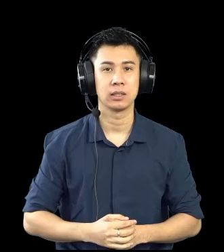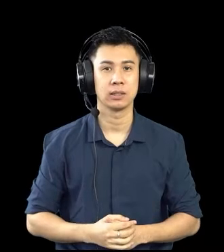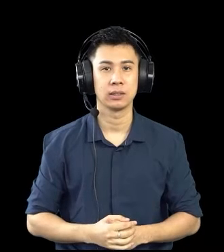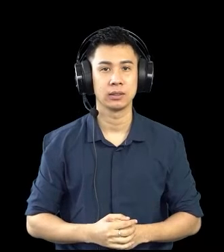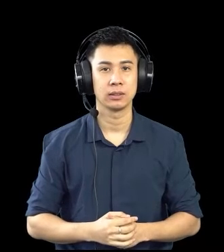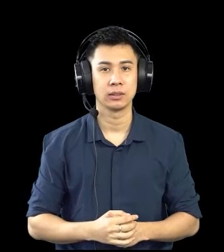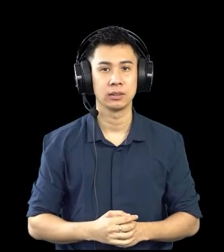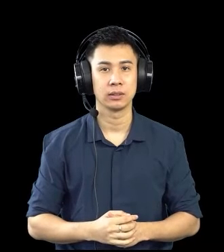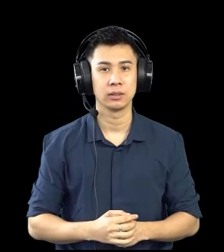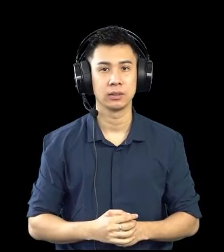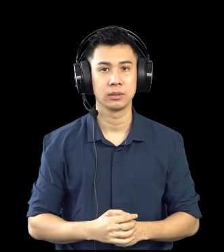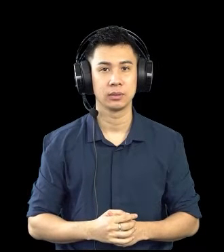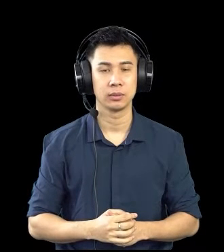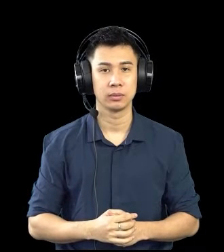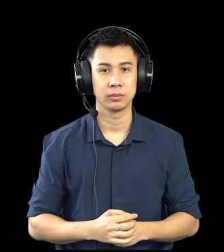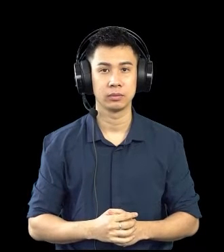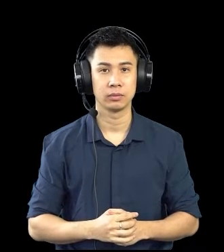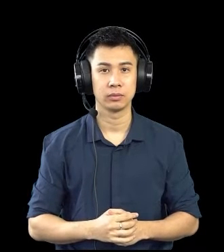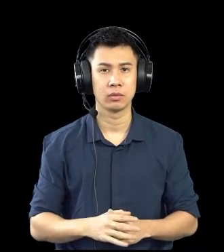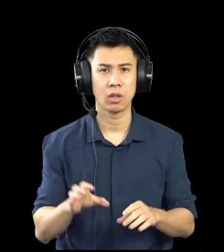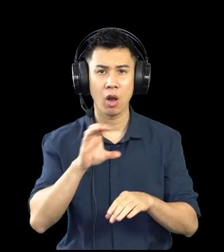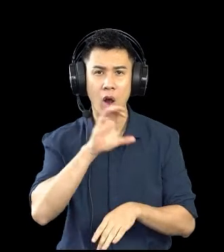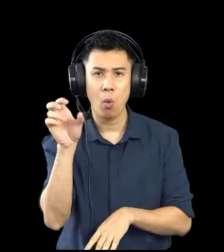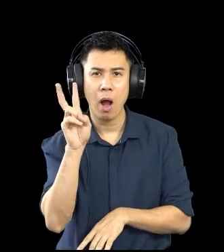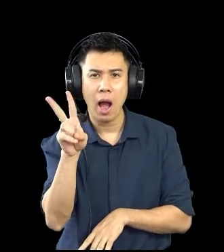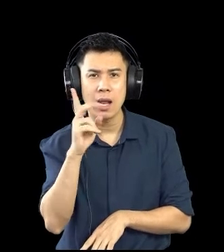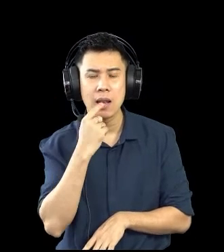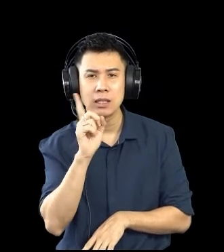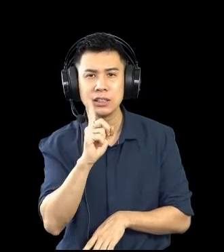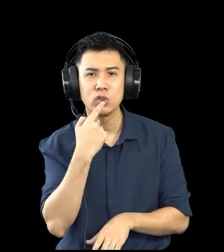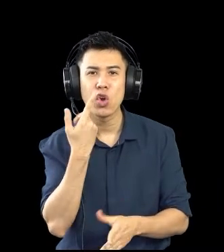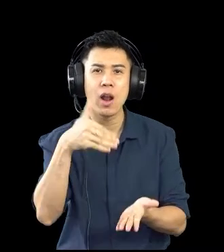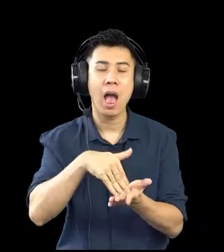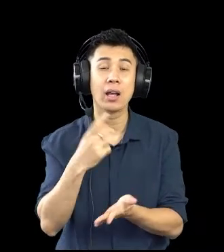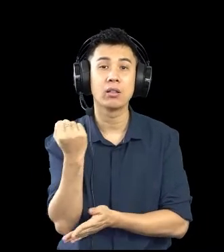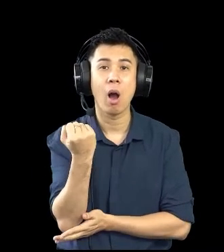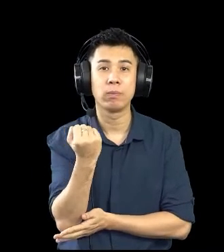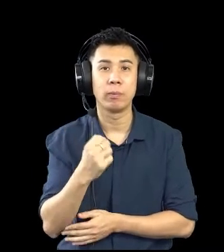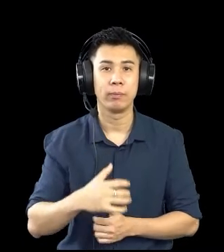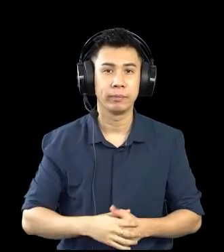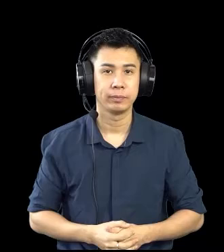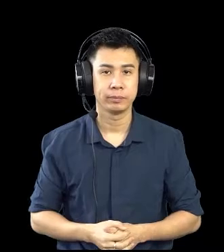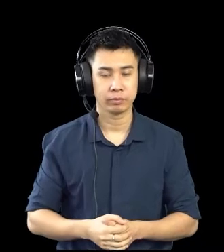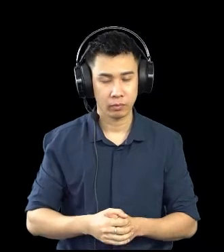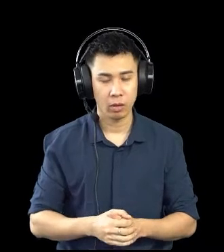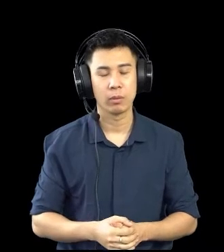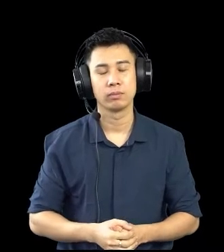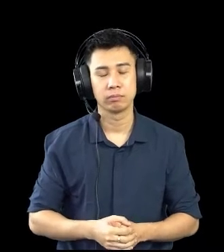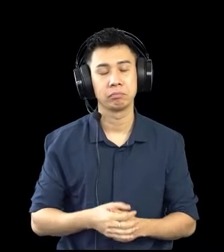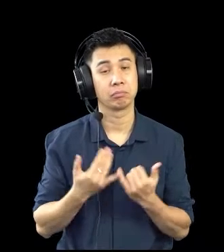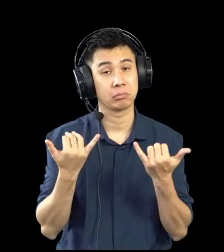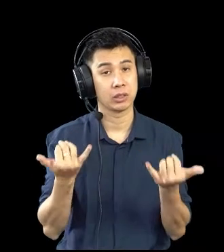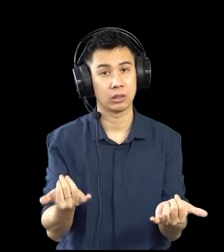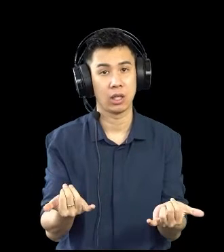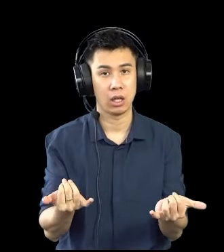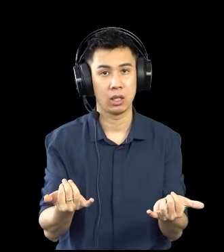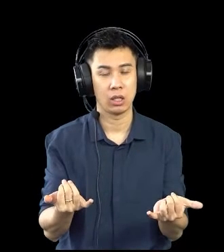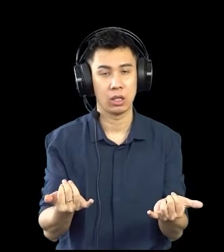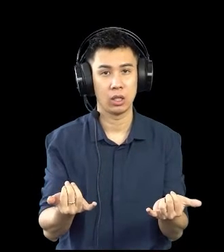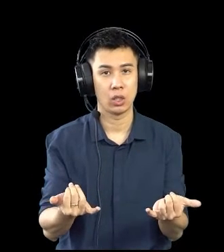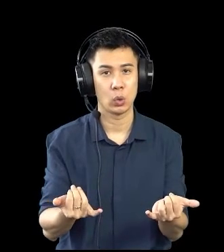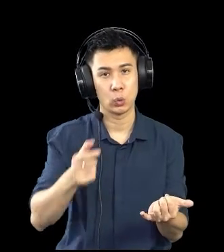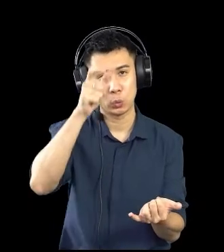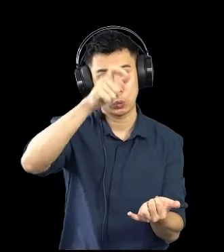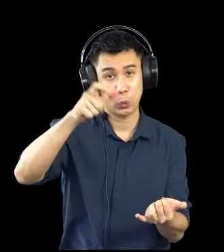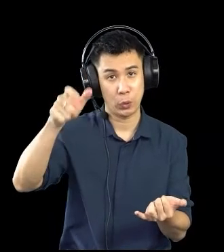Chị Liên có thể nhắc lại cho em cái câu hỏi tiếp theo không ạ? Câu hỏi tiếp theo của chị là hiện tại bọn em đang cái đối